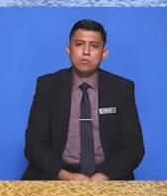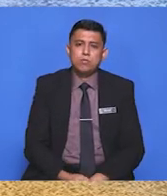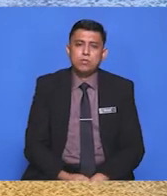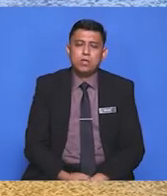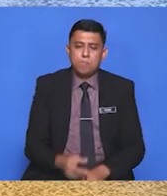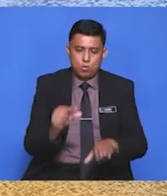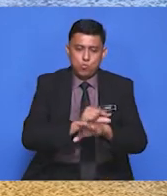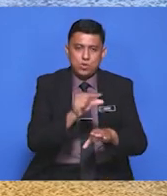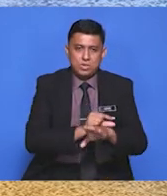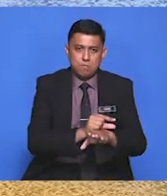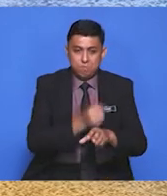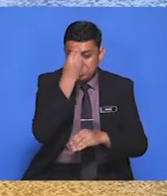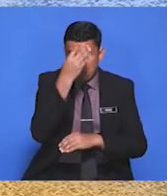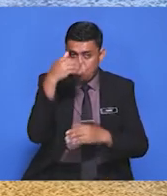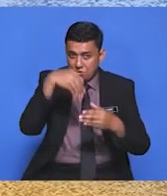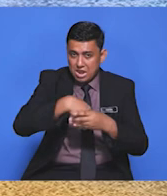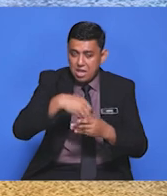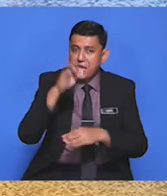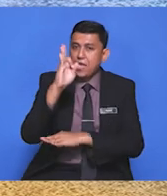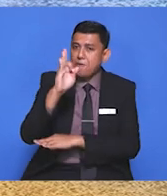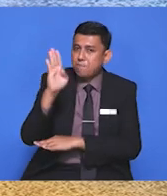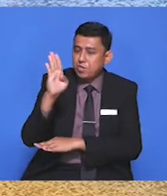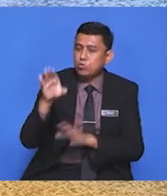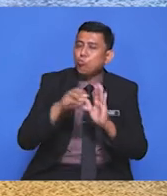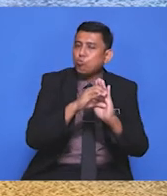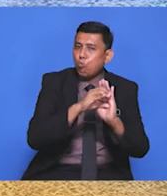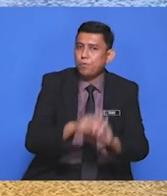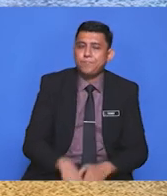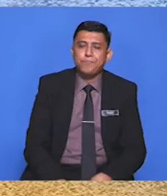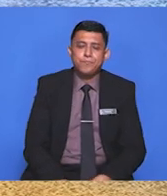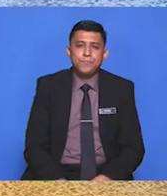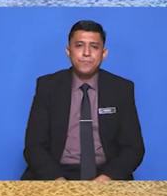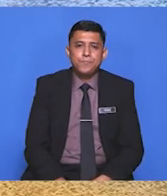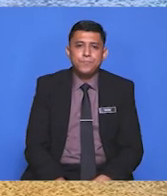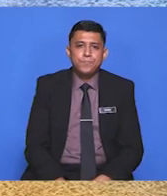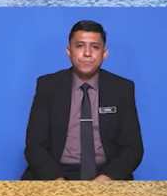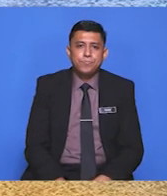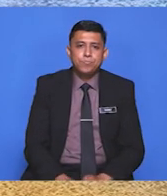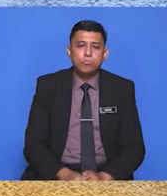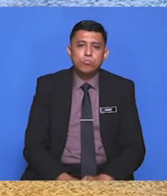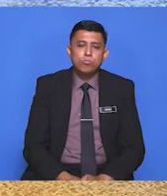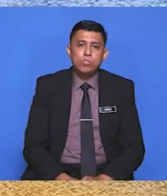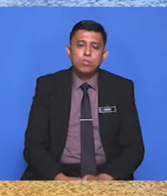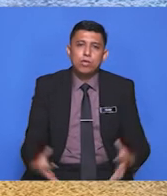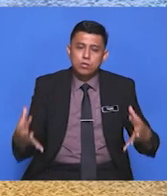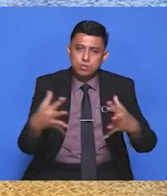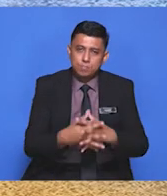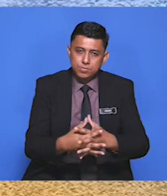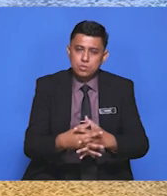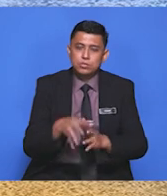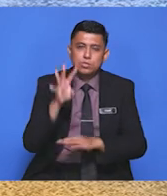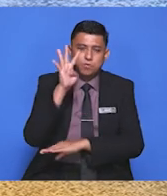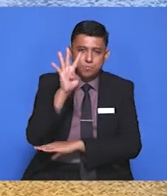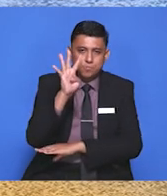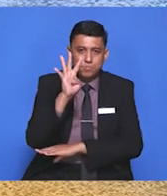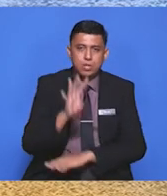oleh pengguna dan ia tular di media sosial. Seterusnya, campuran yang keempat